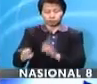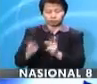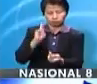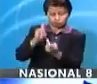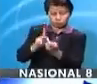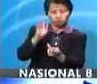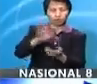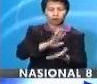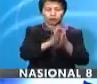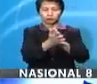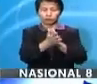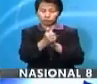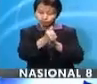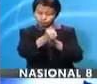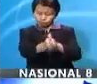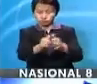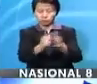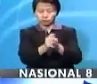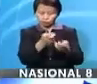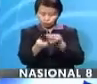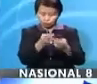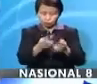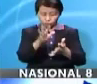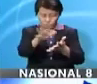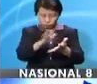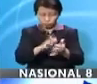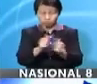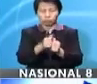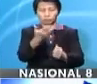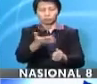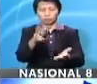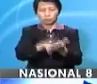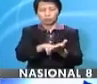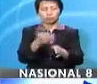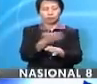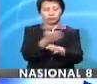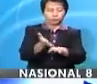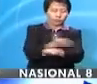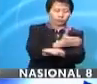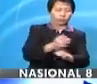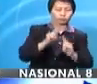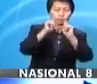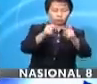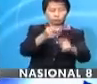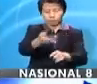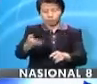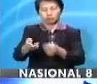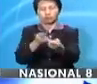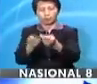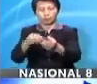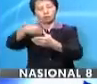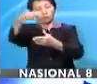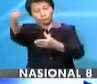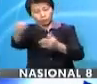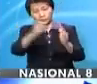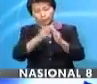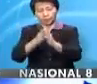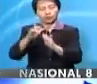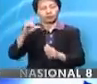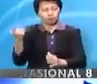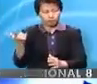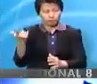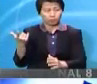berkelayakan akan dijadikan perintis dalam usaha mempatenkan produk sebelum diperkembang kepada produk-produk usahawan luar bandar yang